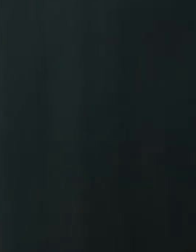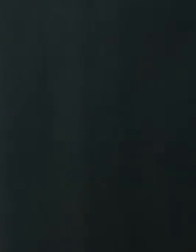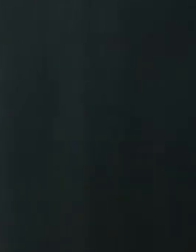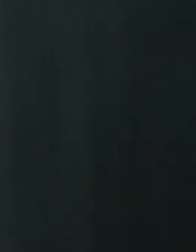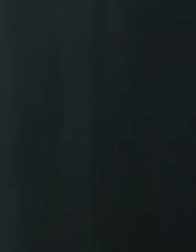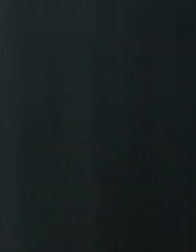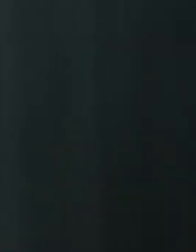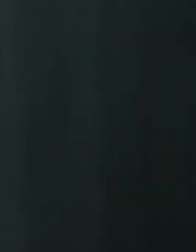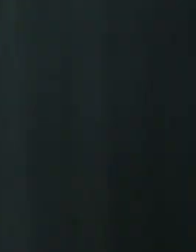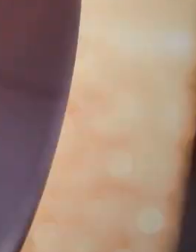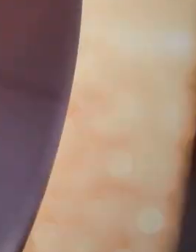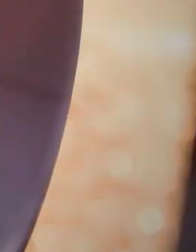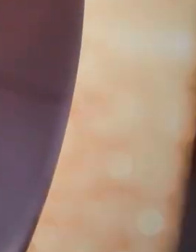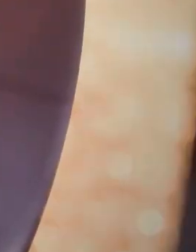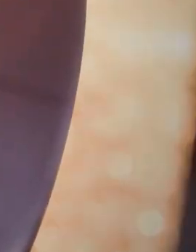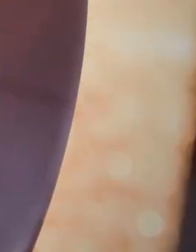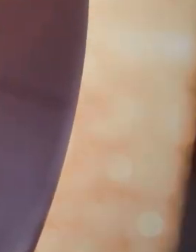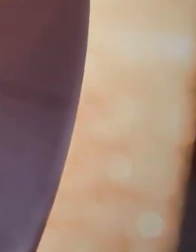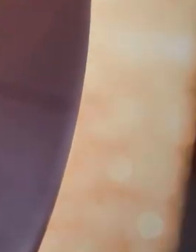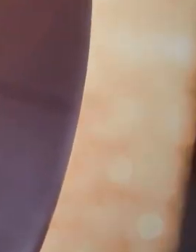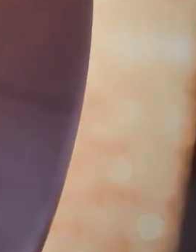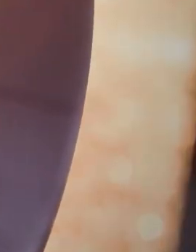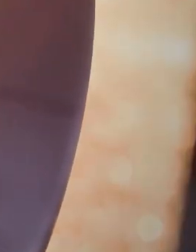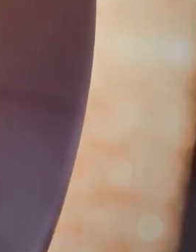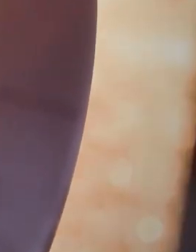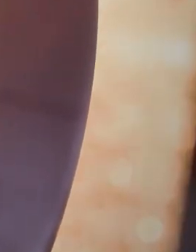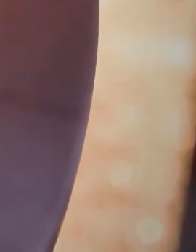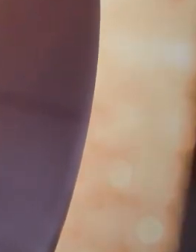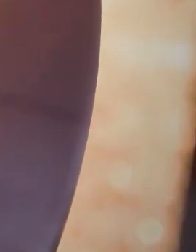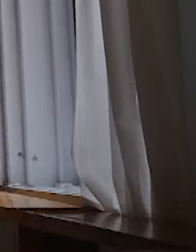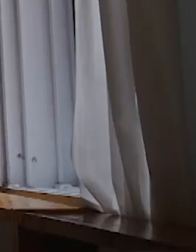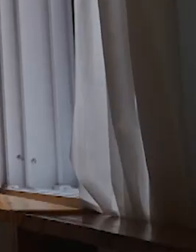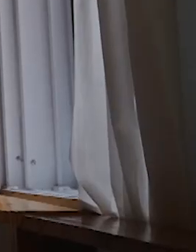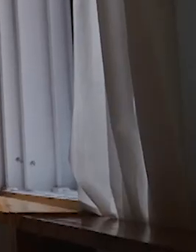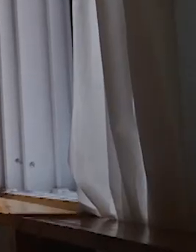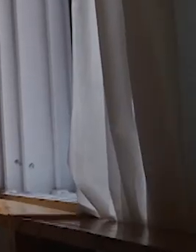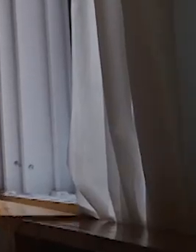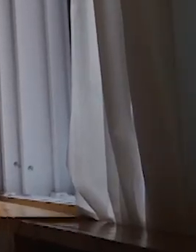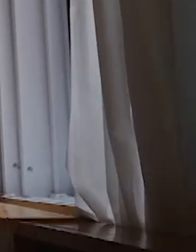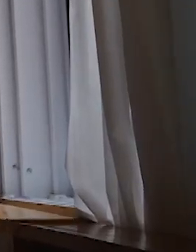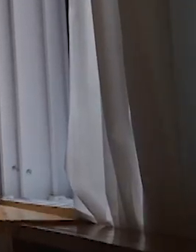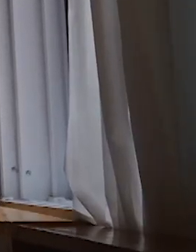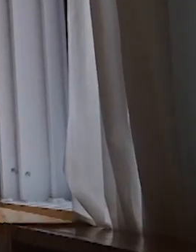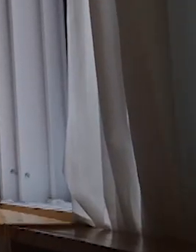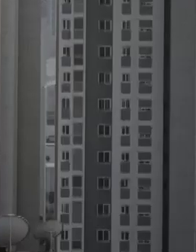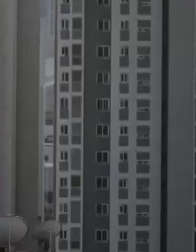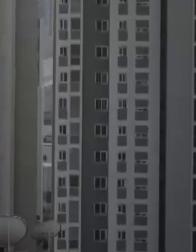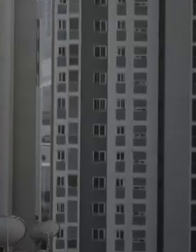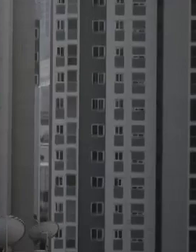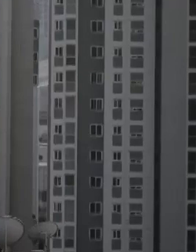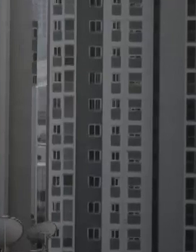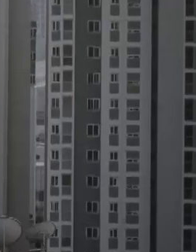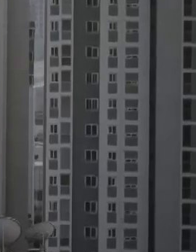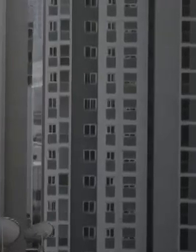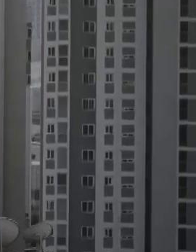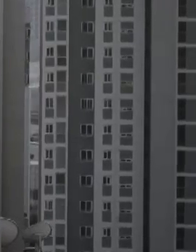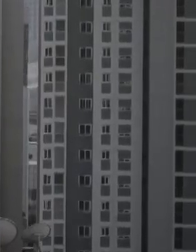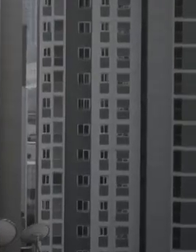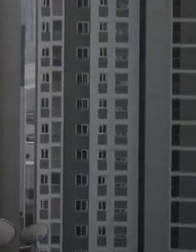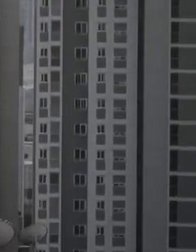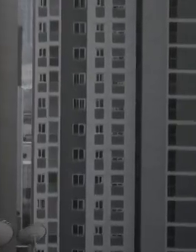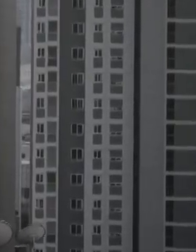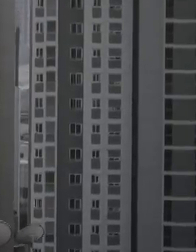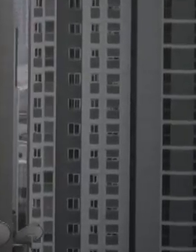자살률 세계 1위, 저출산 세계 1위, 초고령 사회로의 진입 등 미래가 불안한